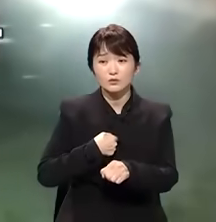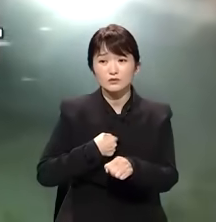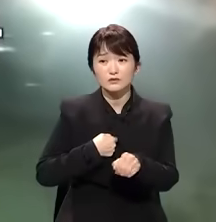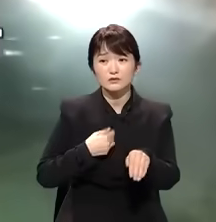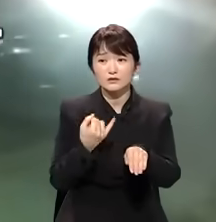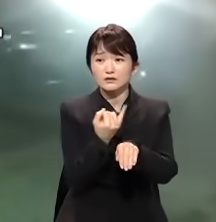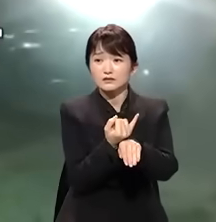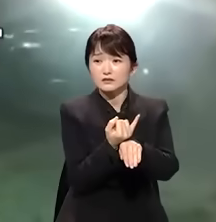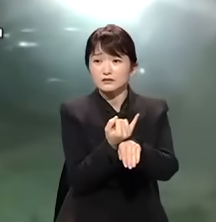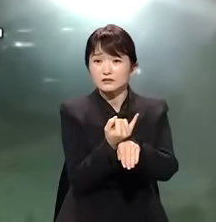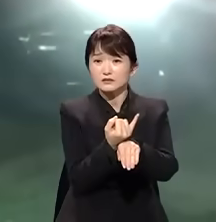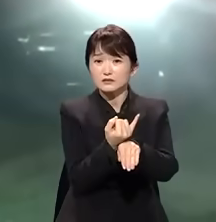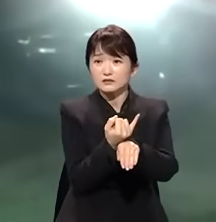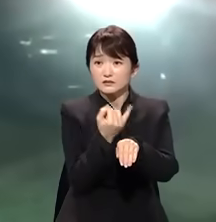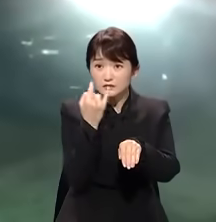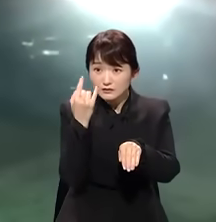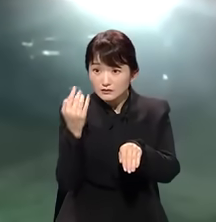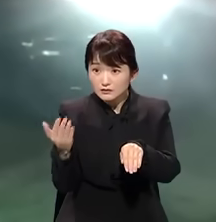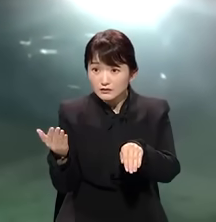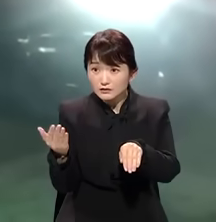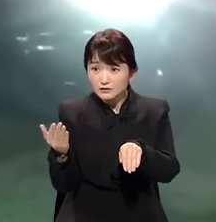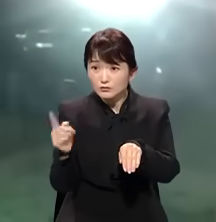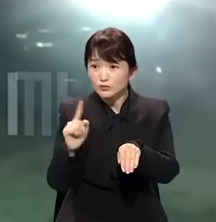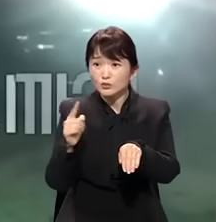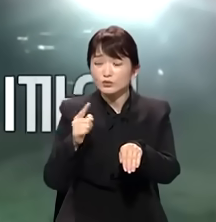us hours